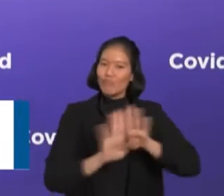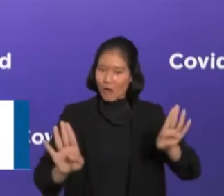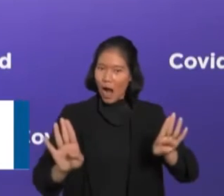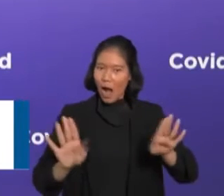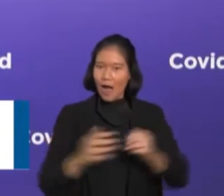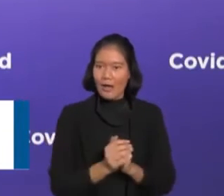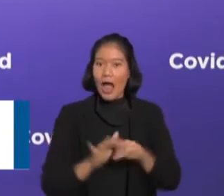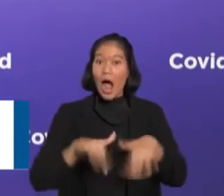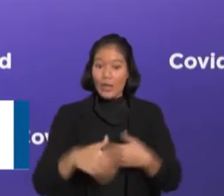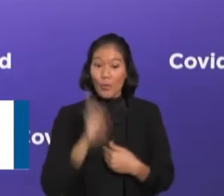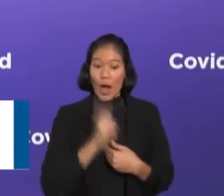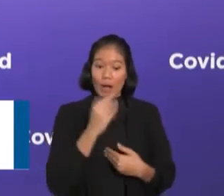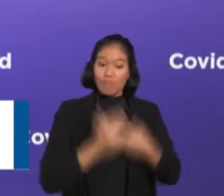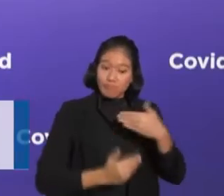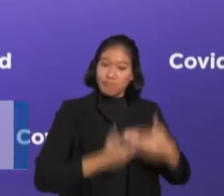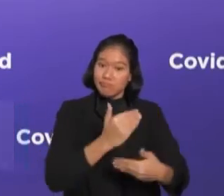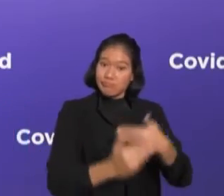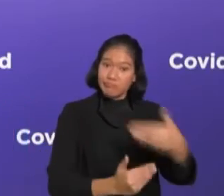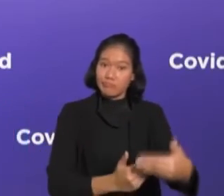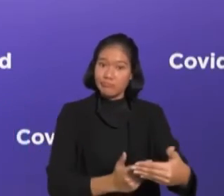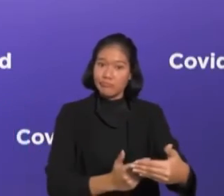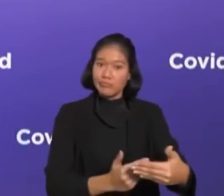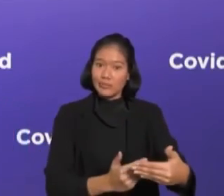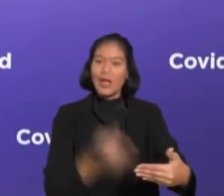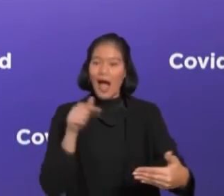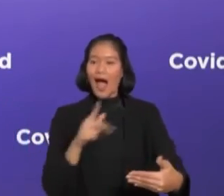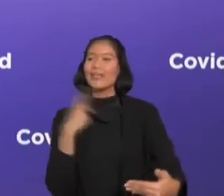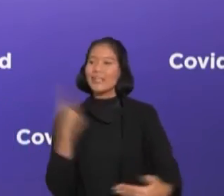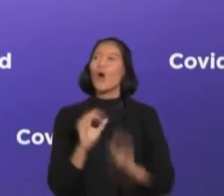atau tahapan-tahapannya seperti apa, pasti itu